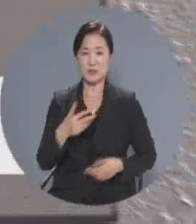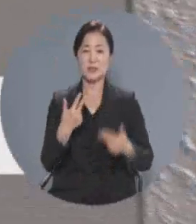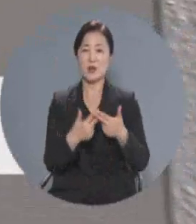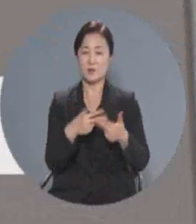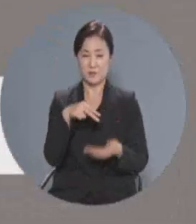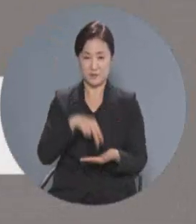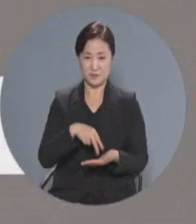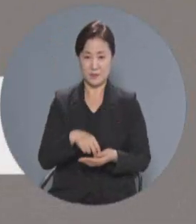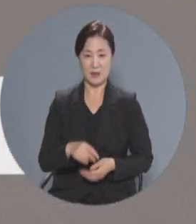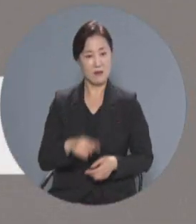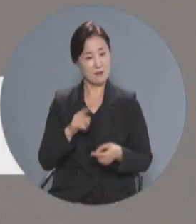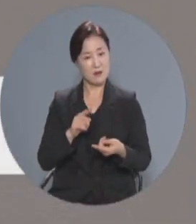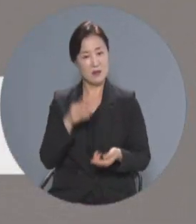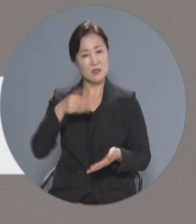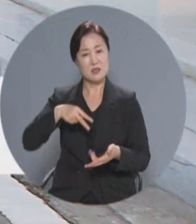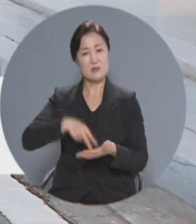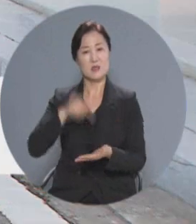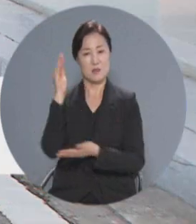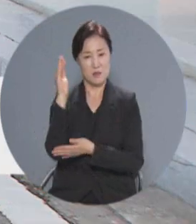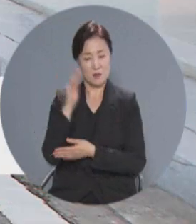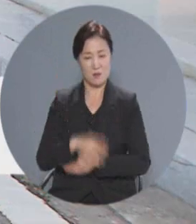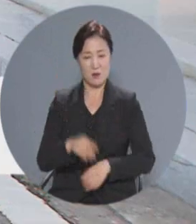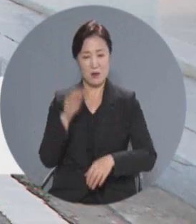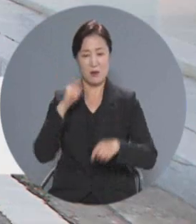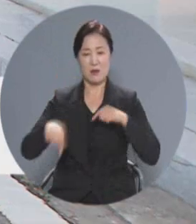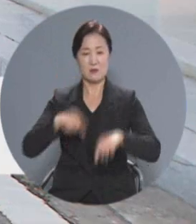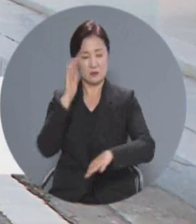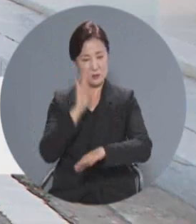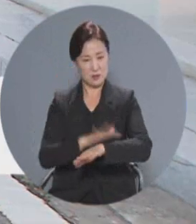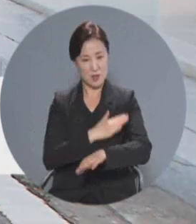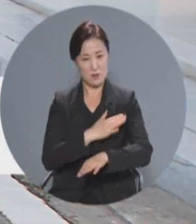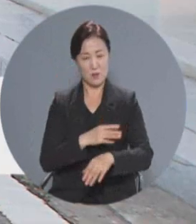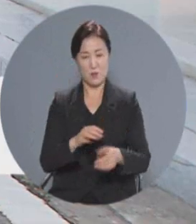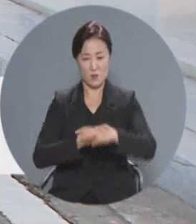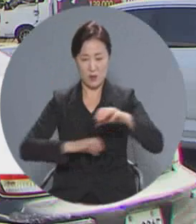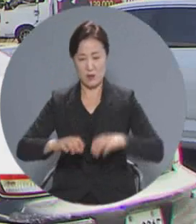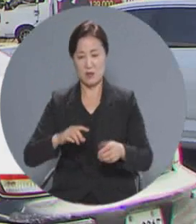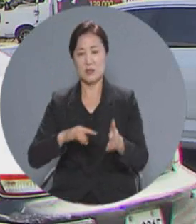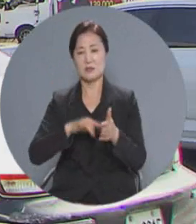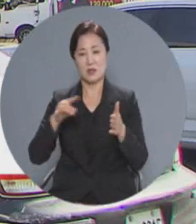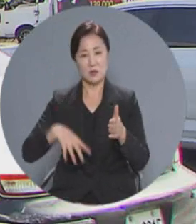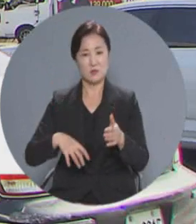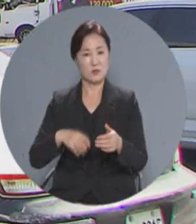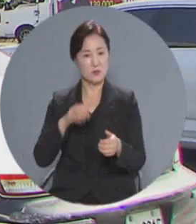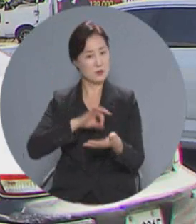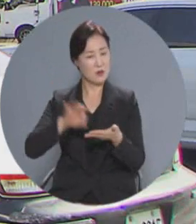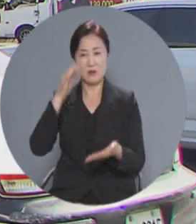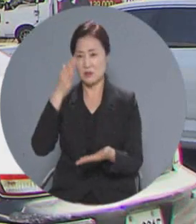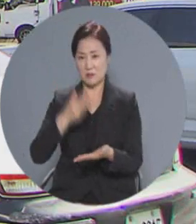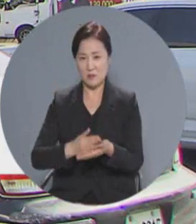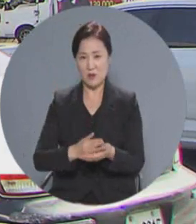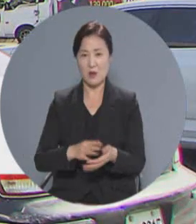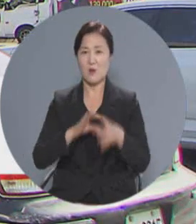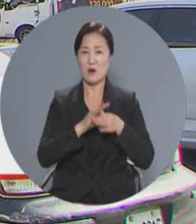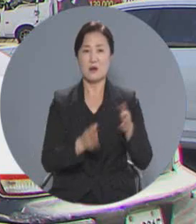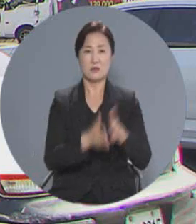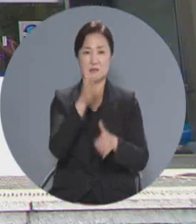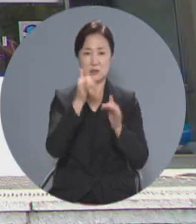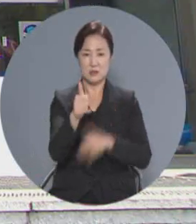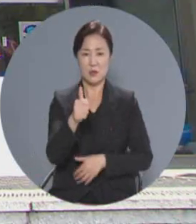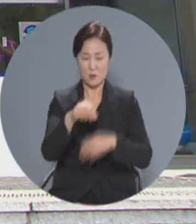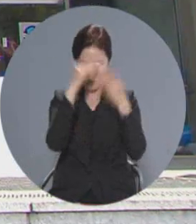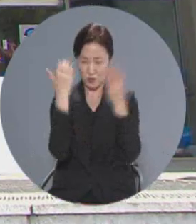이에 대해 오늘 성명서를 내 행정의 잘못을 시민의 혈세로 메워선 안 된다며 여수시가 관련 시장